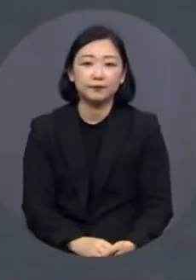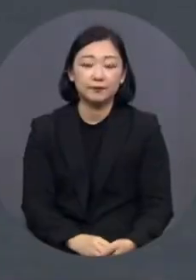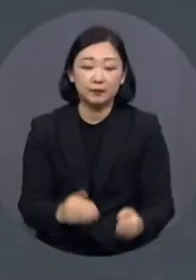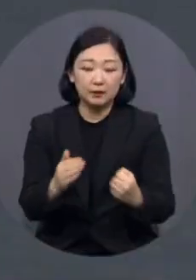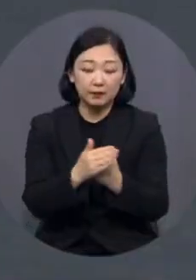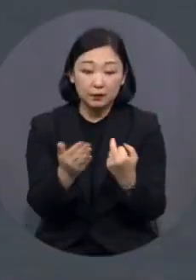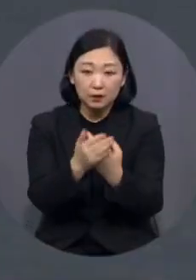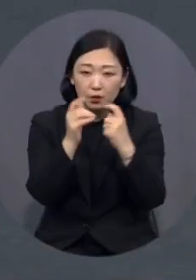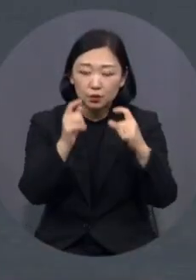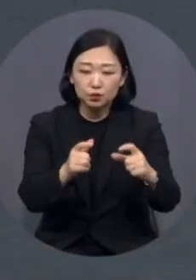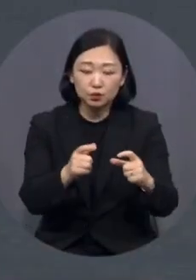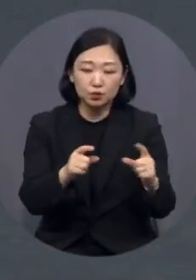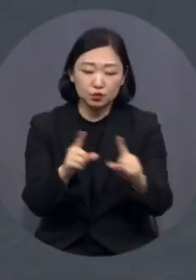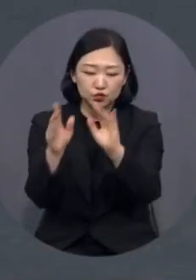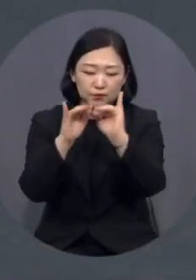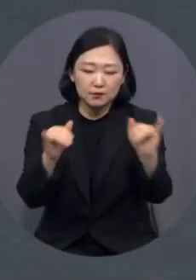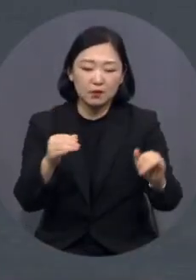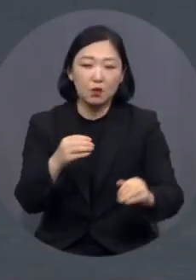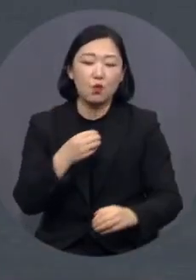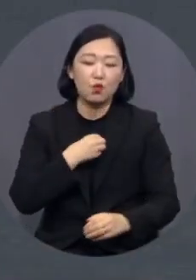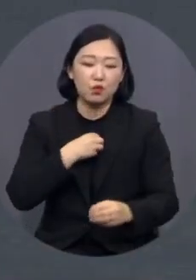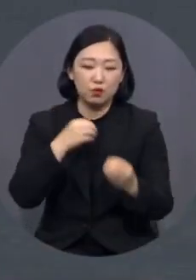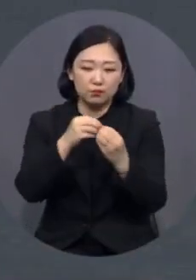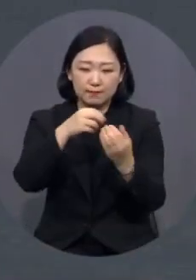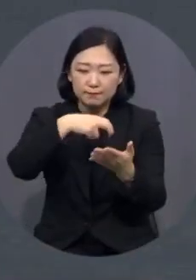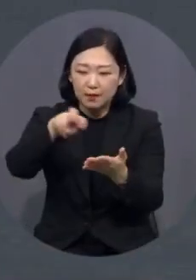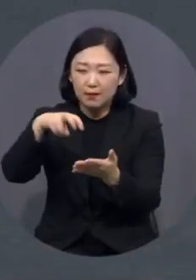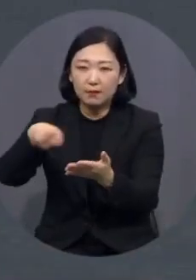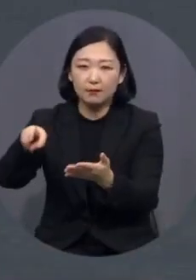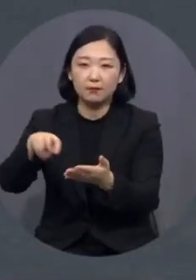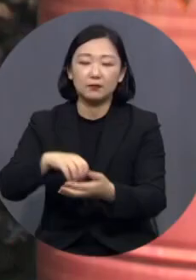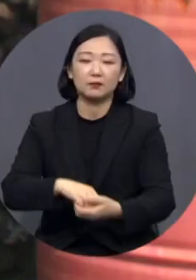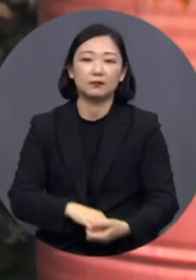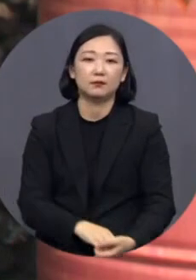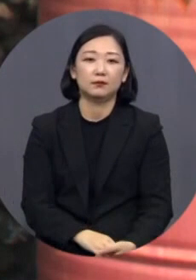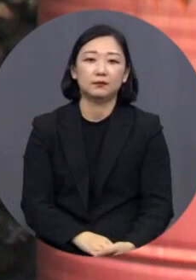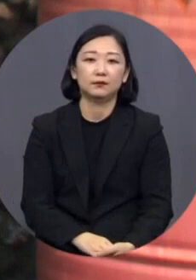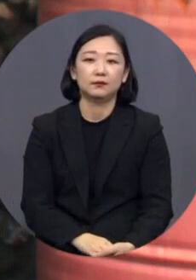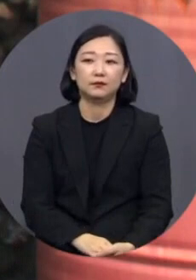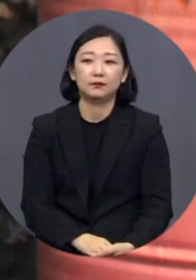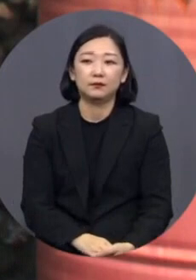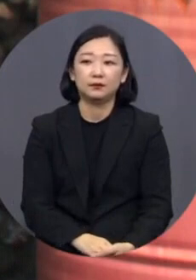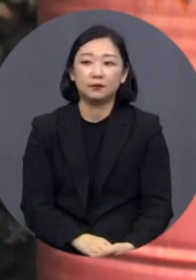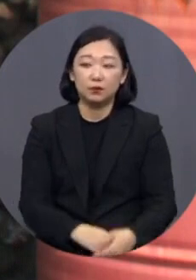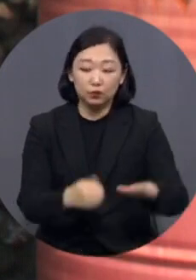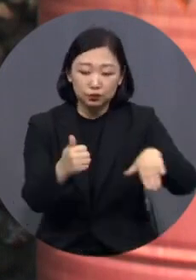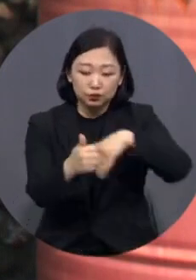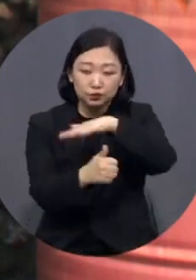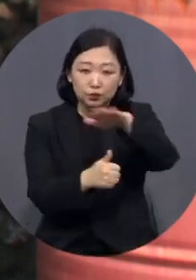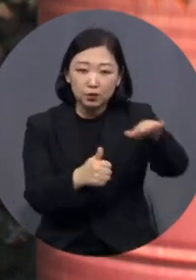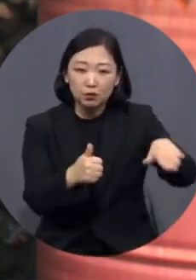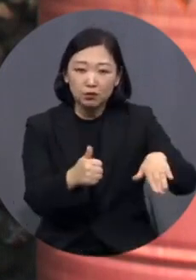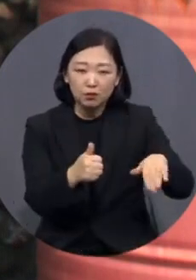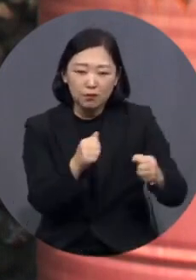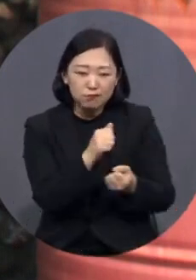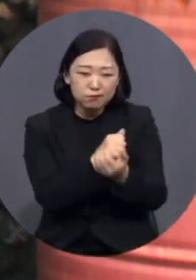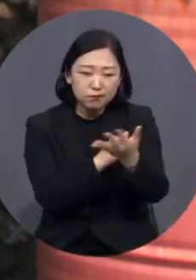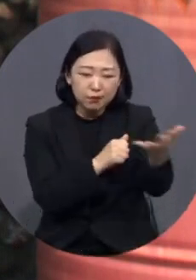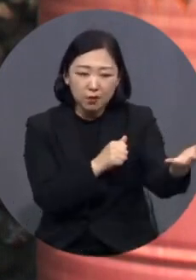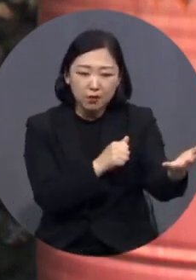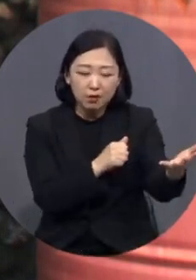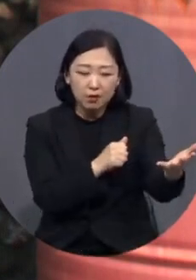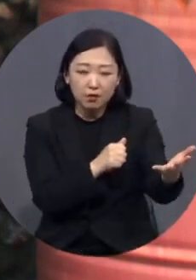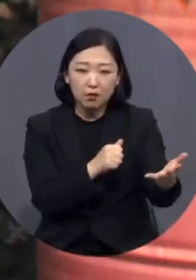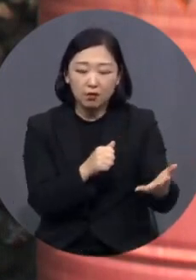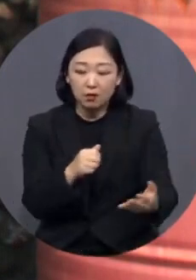때문에 제주도는 주민들에게 재난안전문자까지 발송했습니다. 주위로도 많이 번져서 현장 그 화재